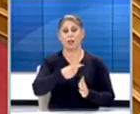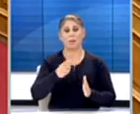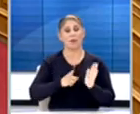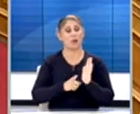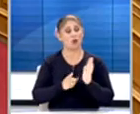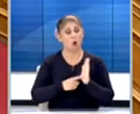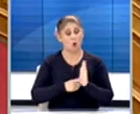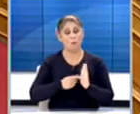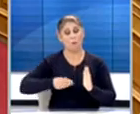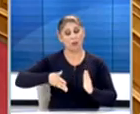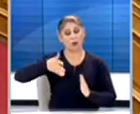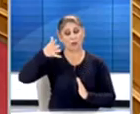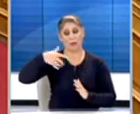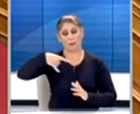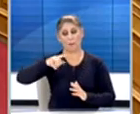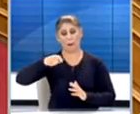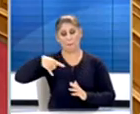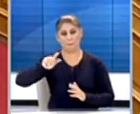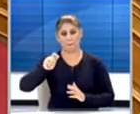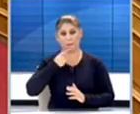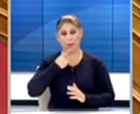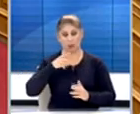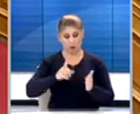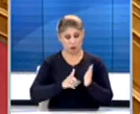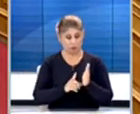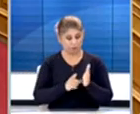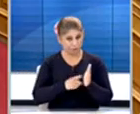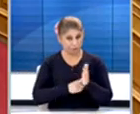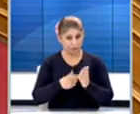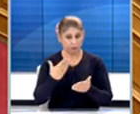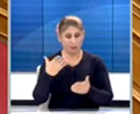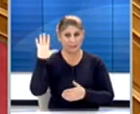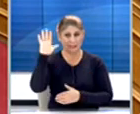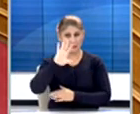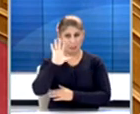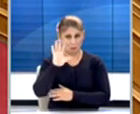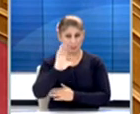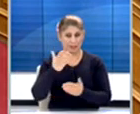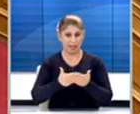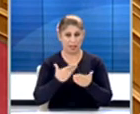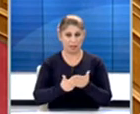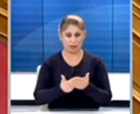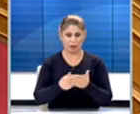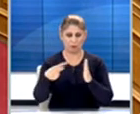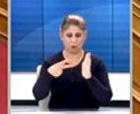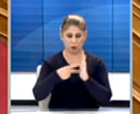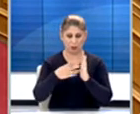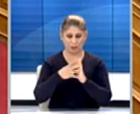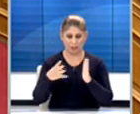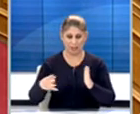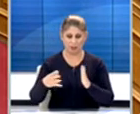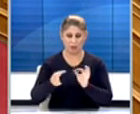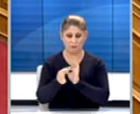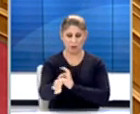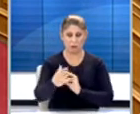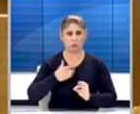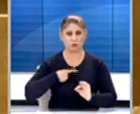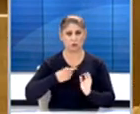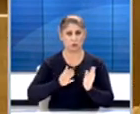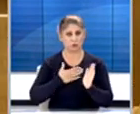το 2018. Η κυβερνητική αλλαγή έγινε το 2019 και από το 2019 και μετά εφαρμόζεται το νόμο μας.